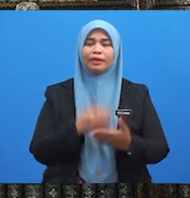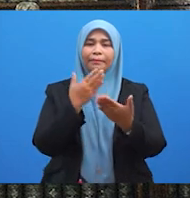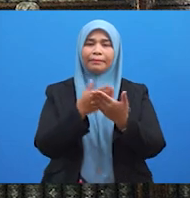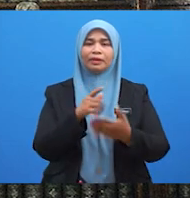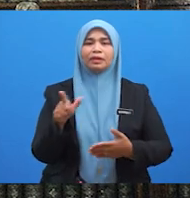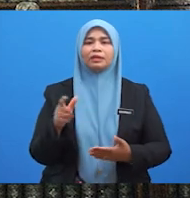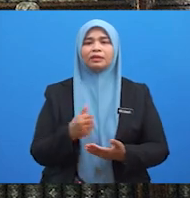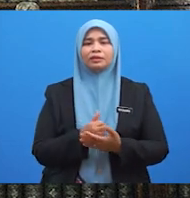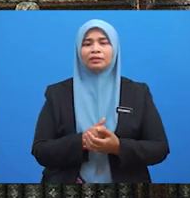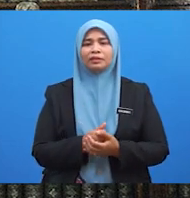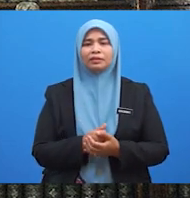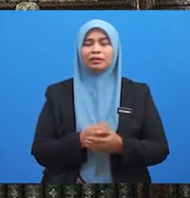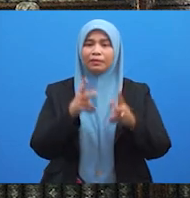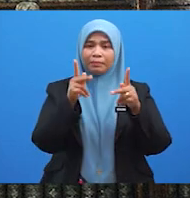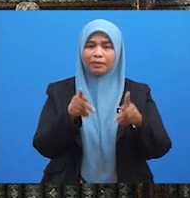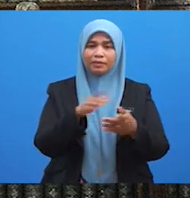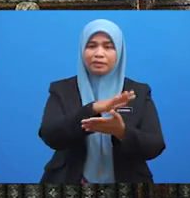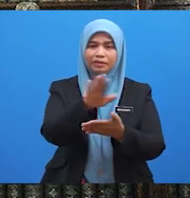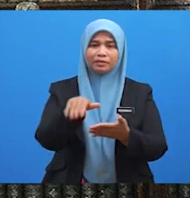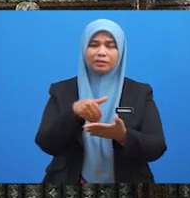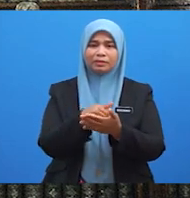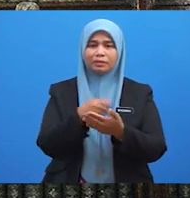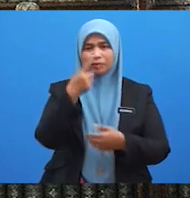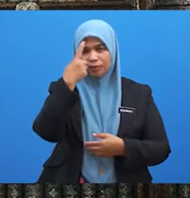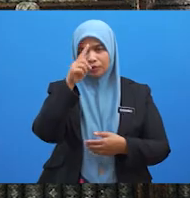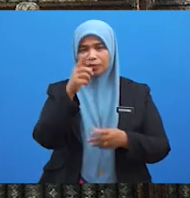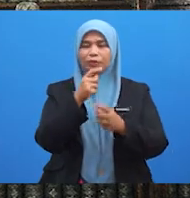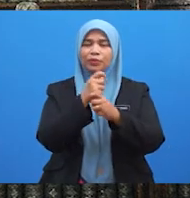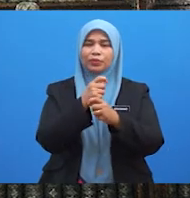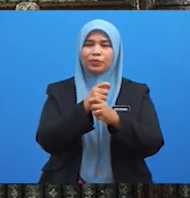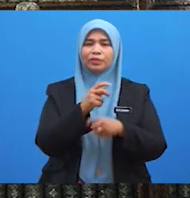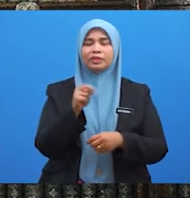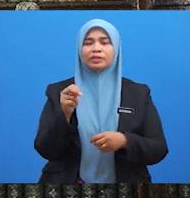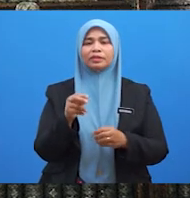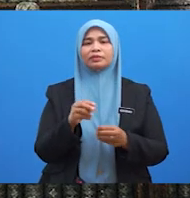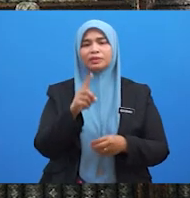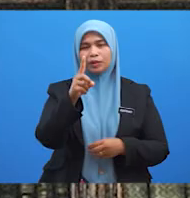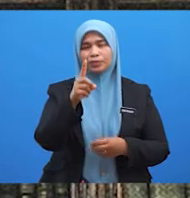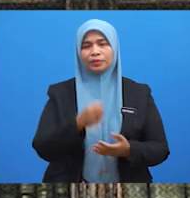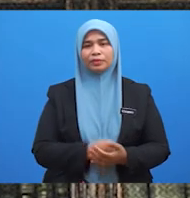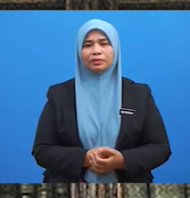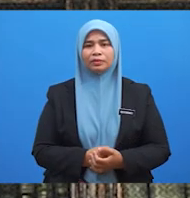Baiklah, pelajar semua, untuk tugasan pertama,